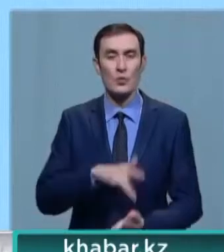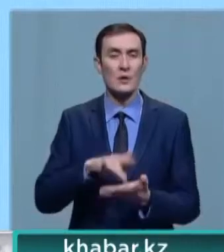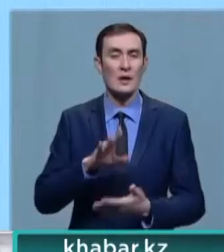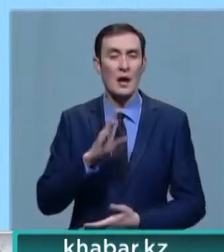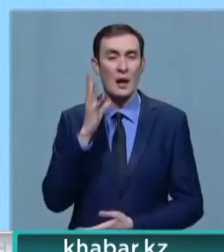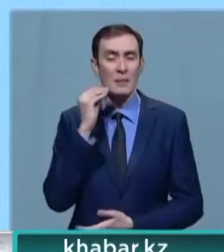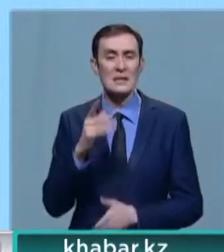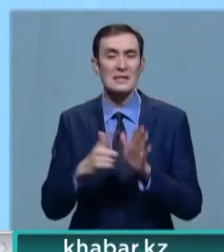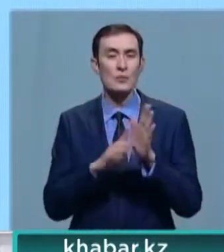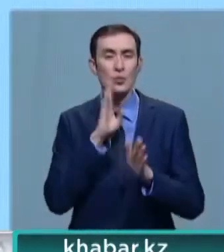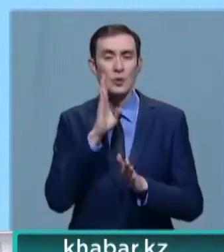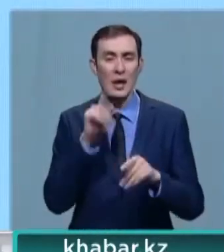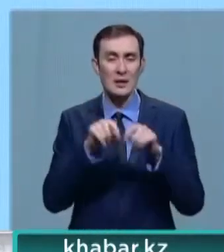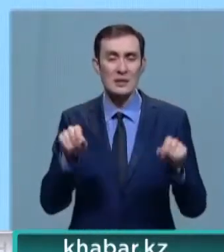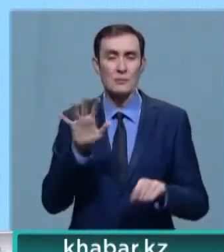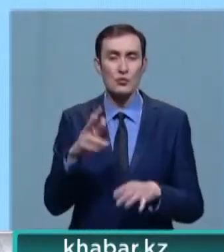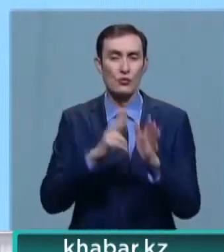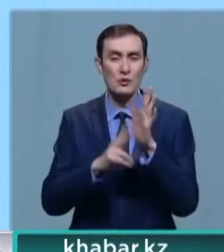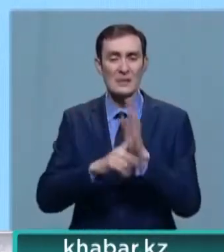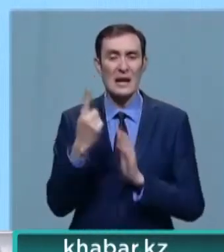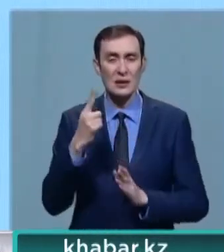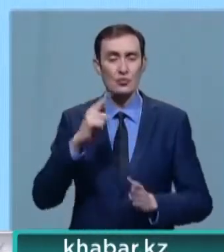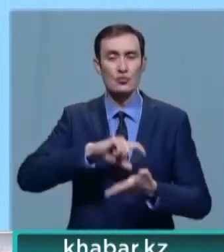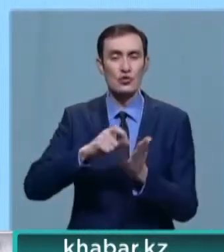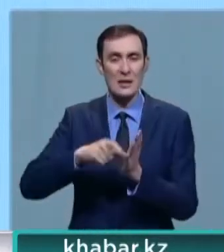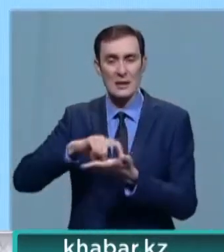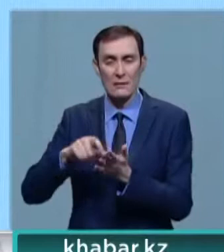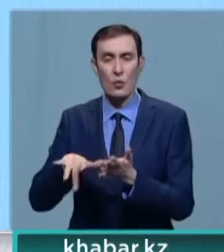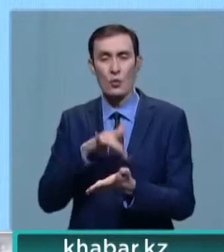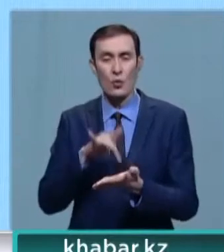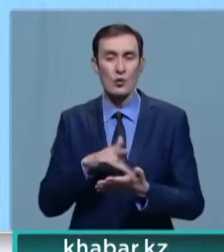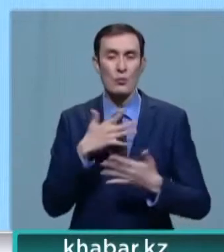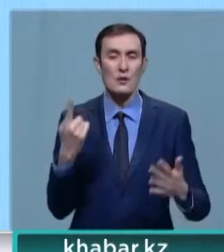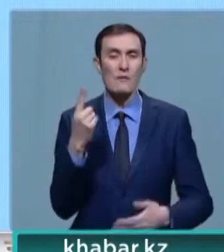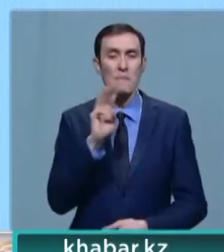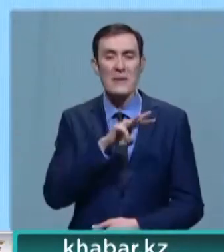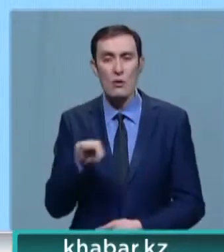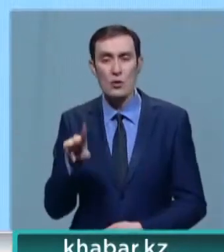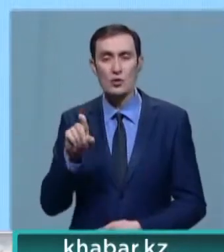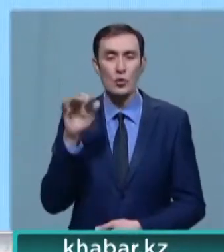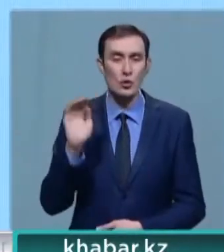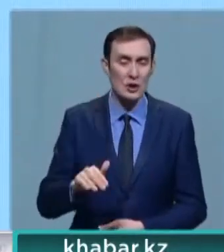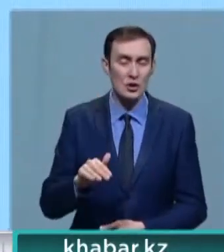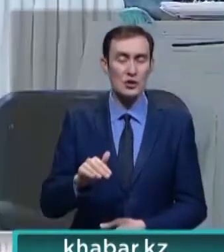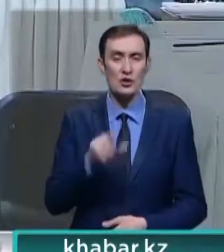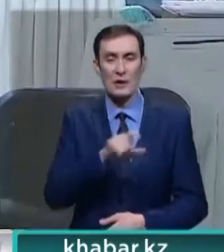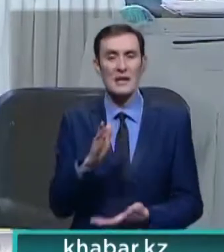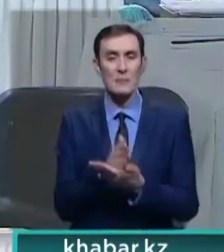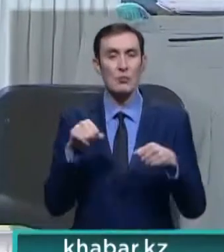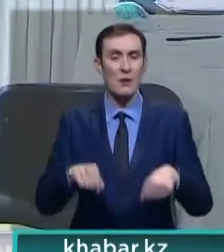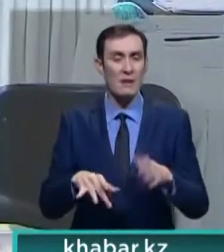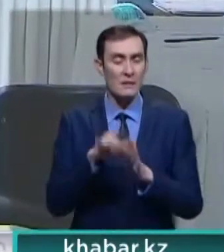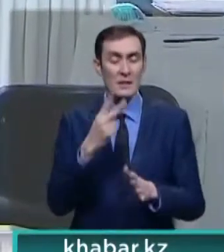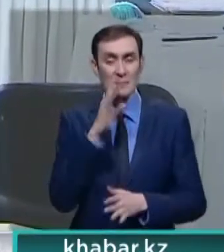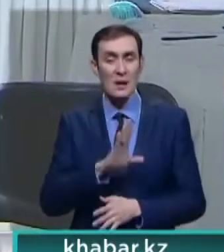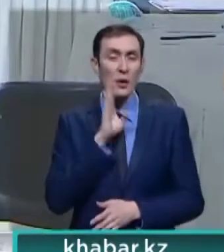В Алматы с 7 утра открылся 581 участок. В мегаполисе более 1 100 000 избирателей. Несмотря на